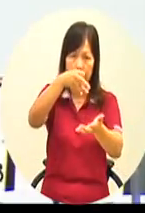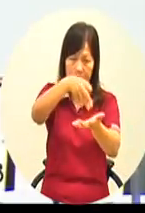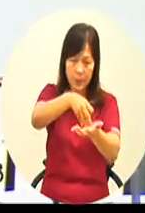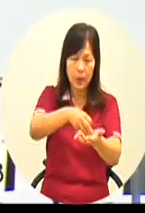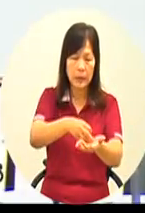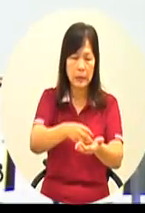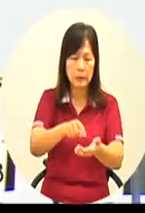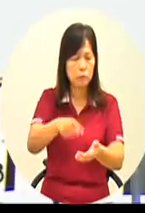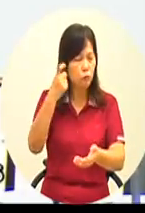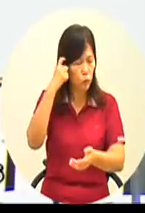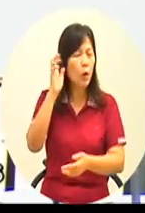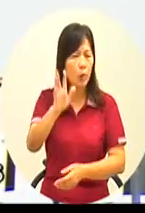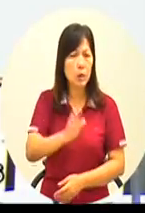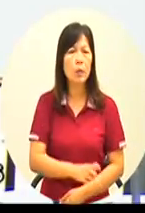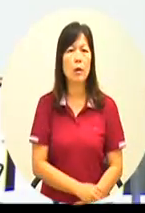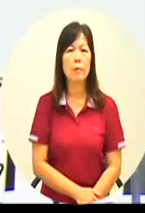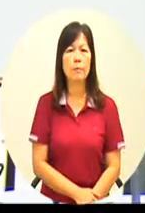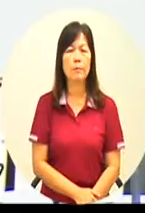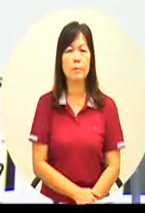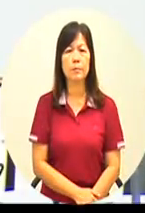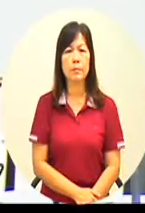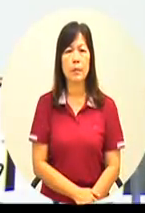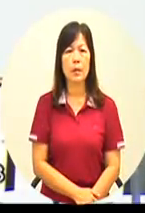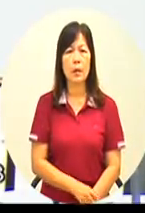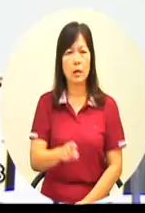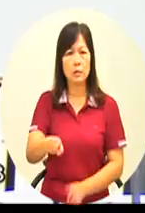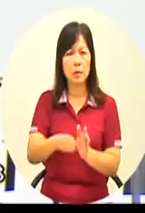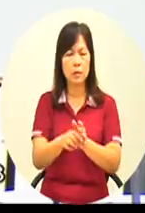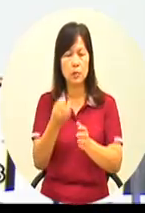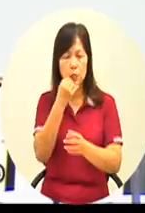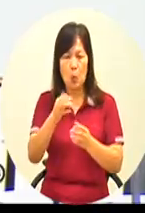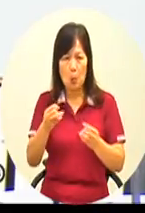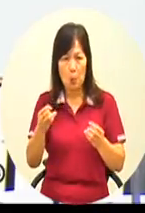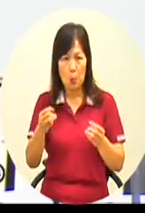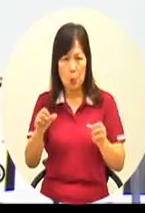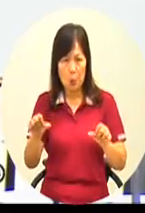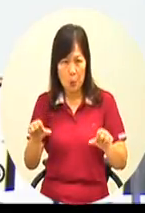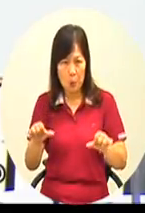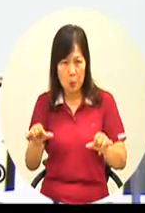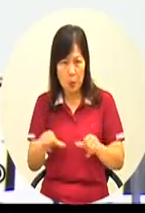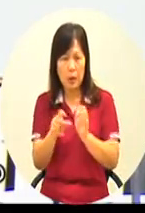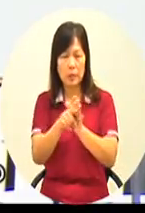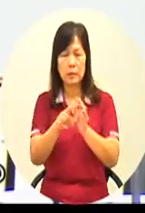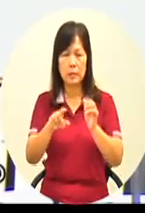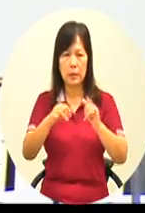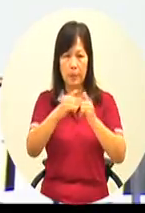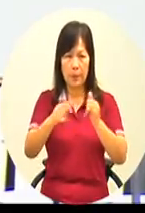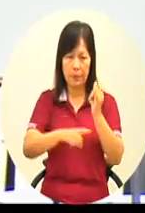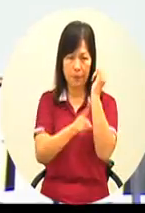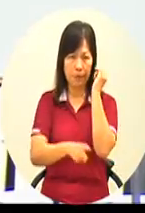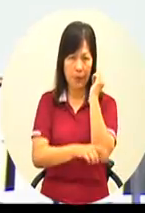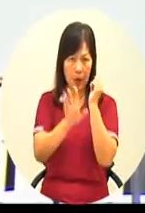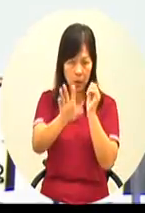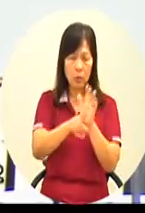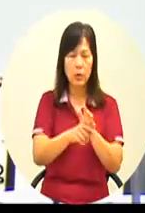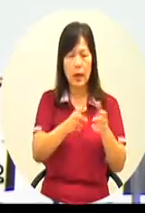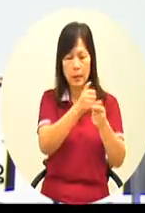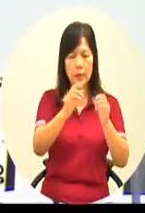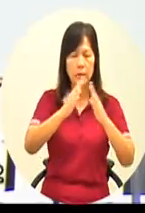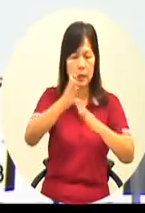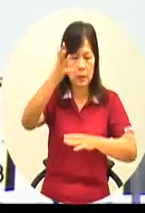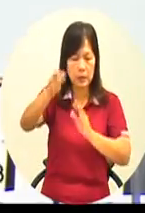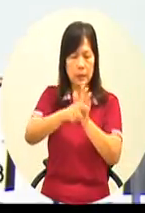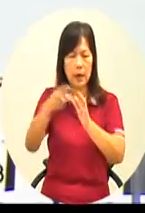法哦。那我想，这其实是在冲撞整个台湾的一个民法。好，那我也感谢陈局市长跟民政